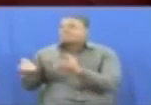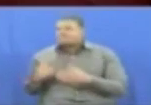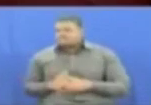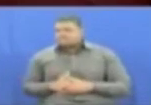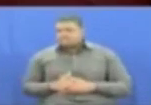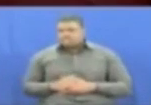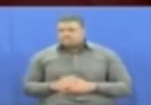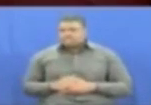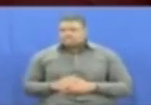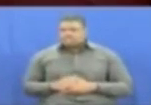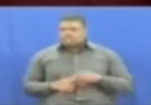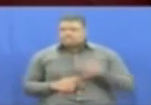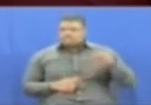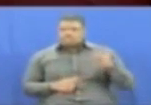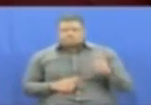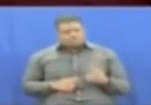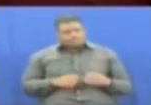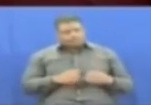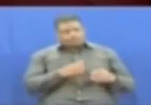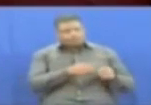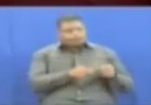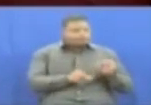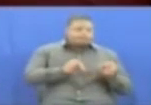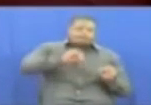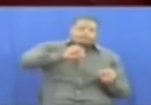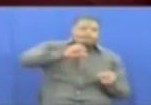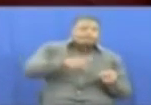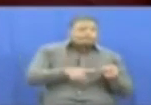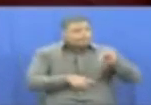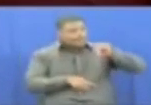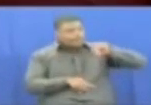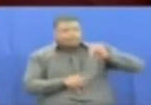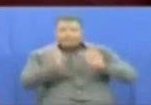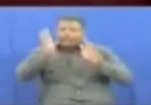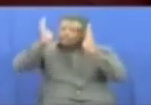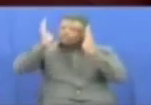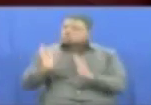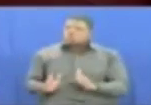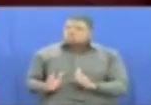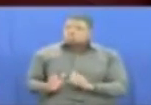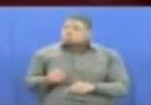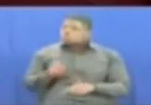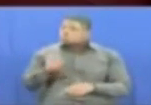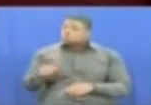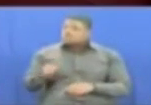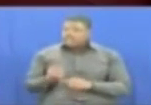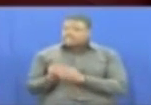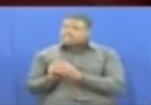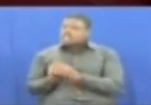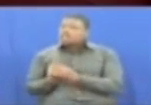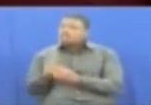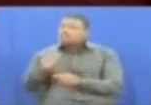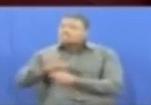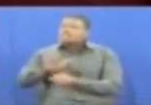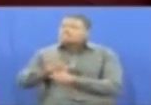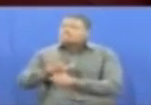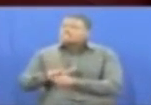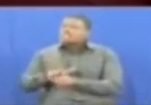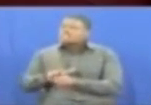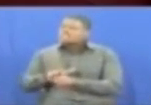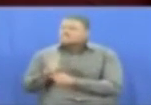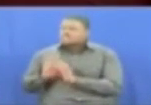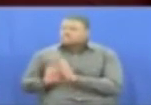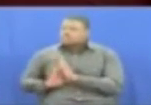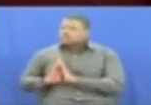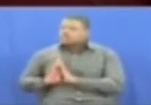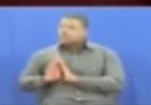kwenye central laboratory kutakuwa na samples nyingi sasa hivi kuliko wakati mwingine wote, na zitakuwa zikiongezeka kuingia kule.